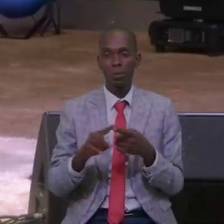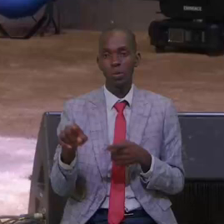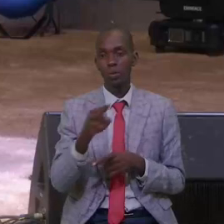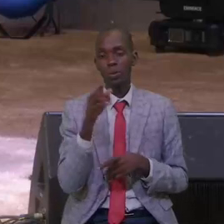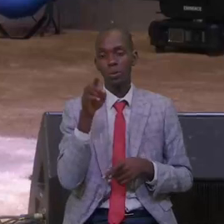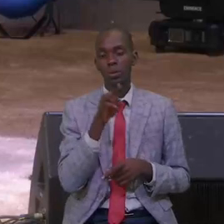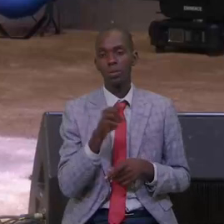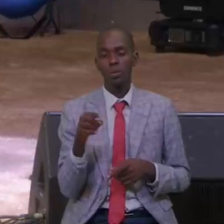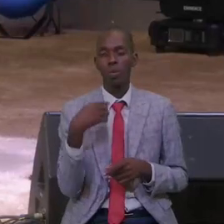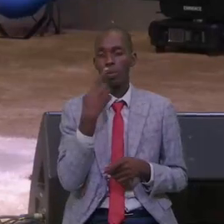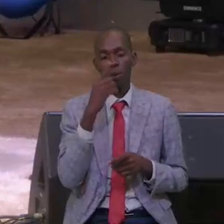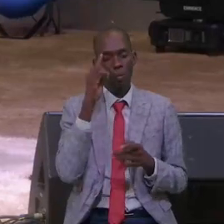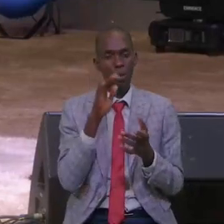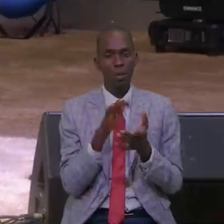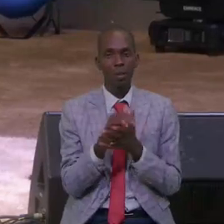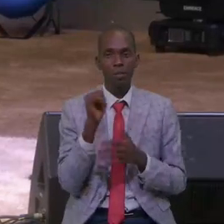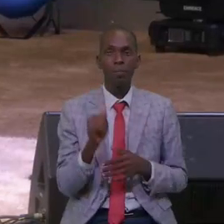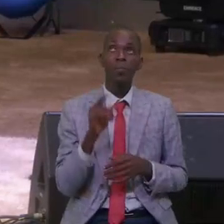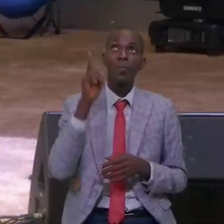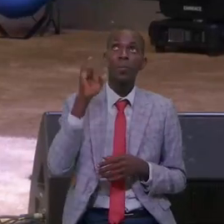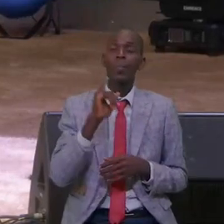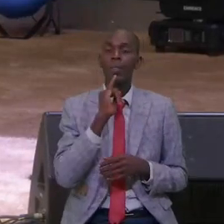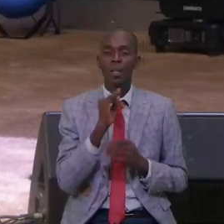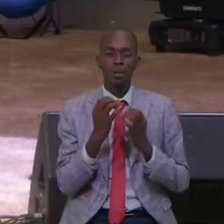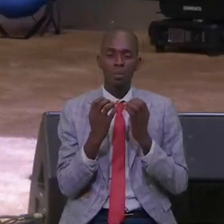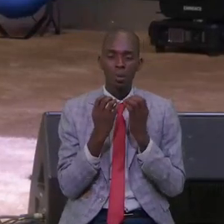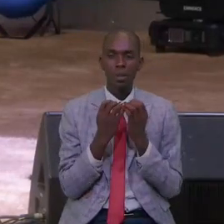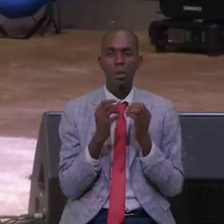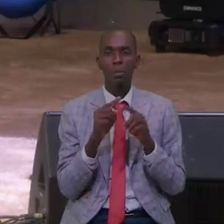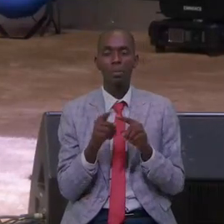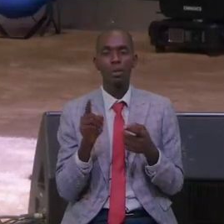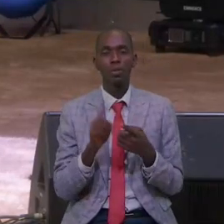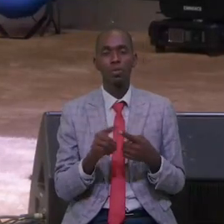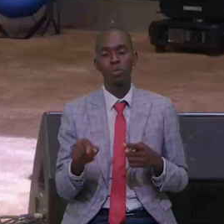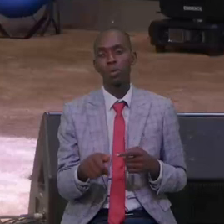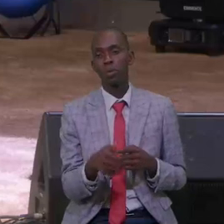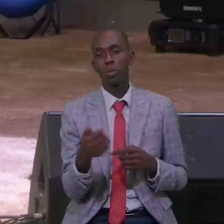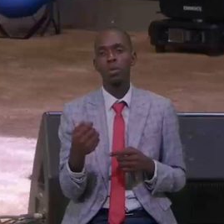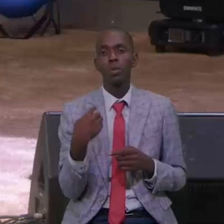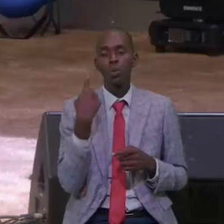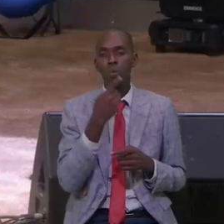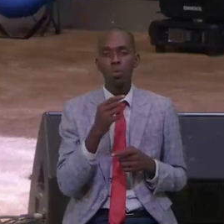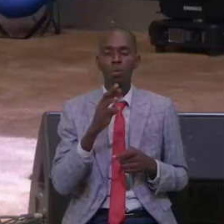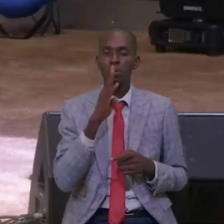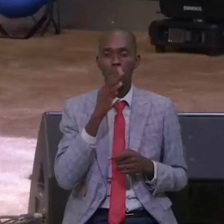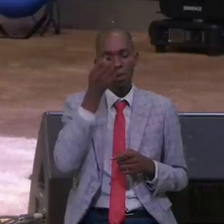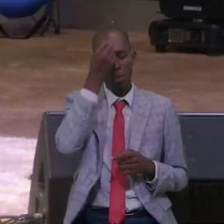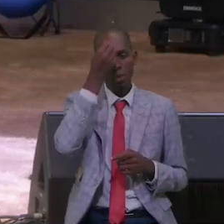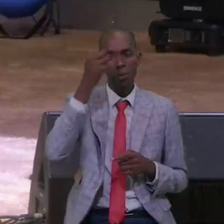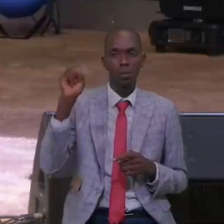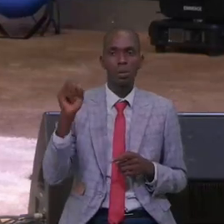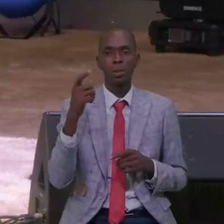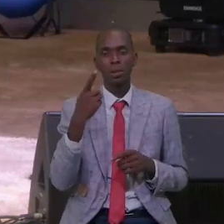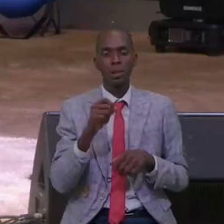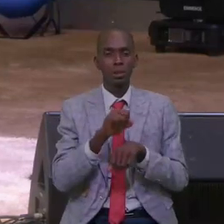donc pour vous qui croyez, mais pour les incrédules, la pierre qu'ont rejeté ceux